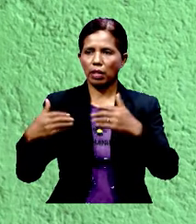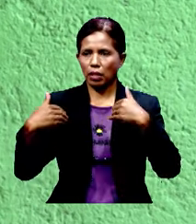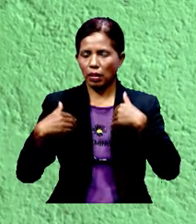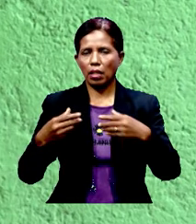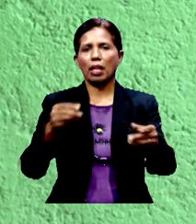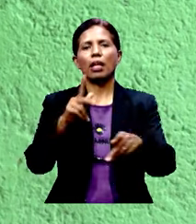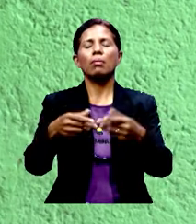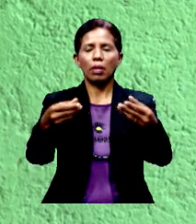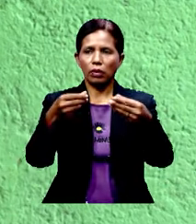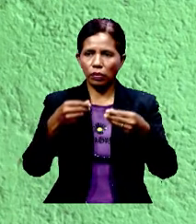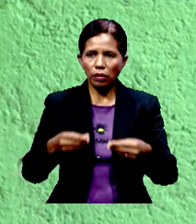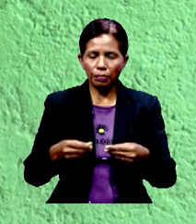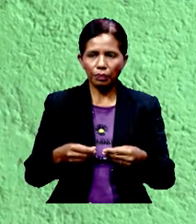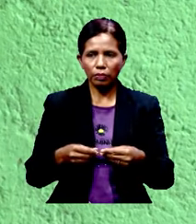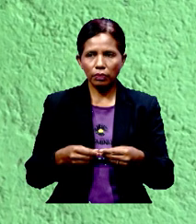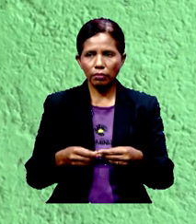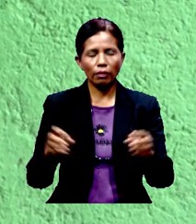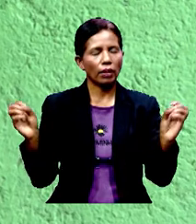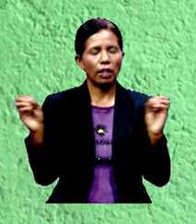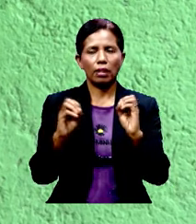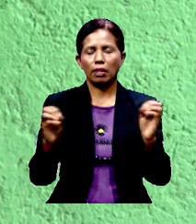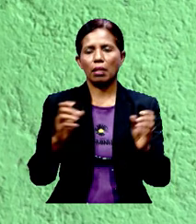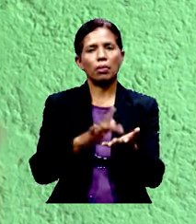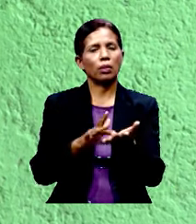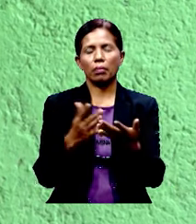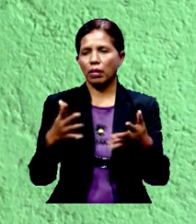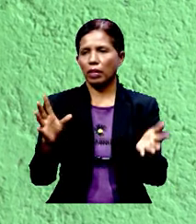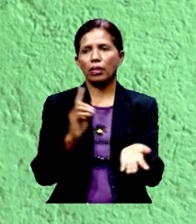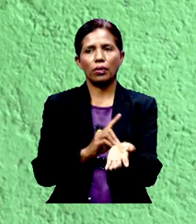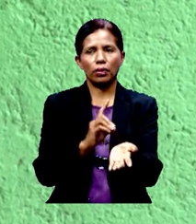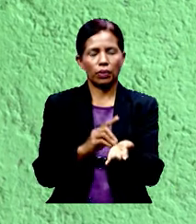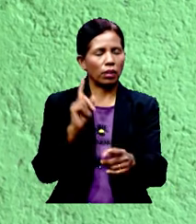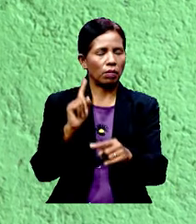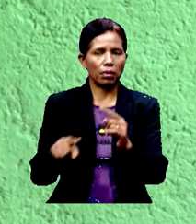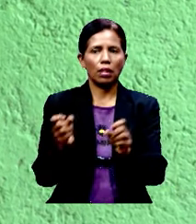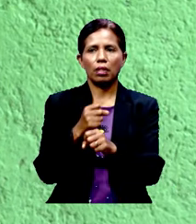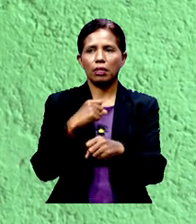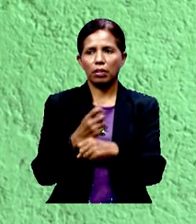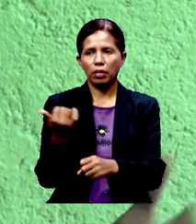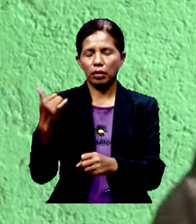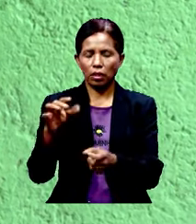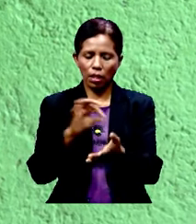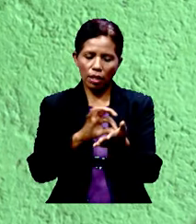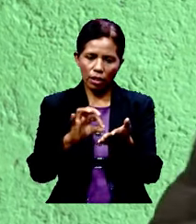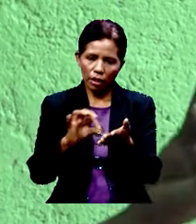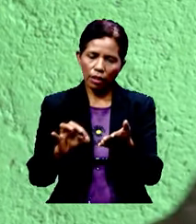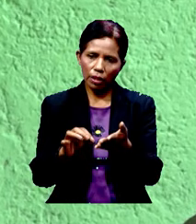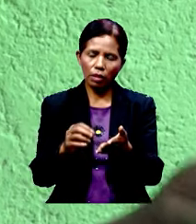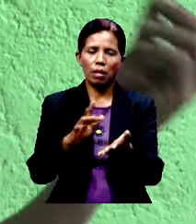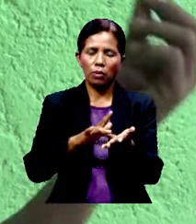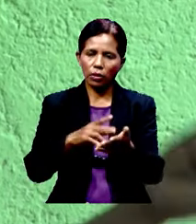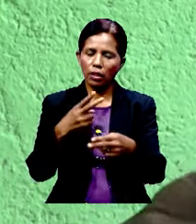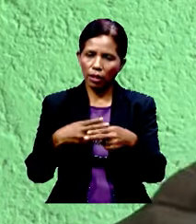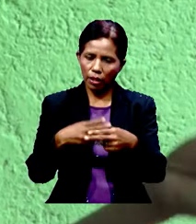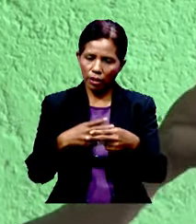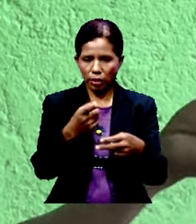fo, ita na bela karika la iha, doutor la bela halva tira, se tem sira halva raja ita dia, ita na ema kala iha,